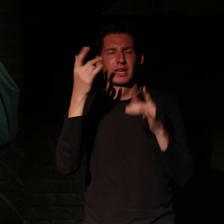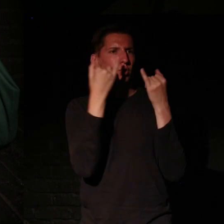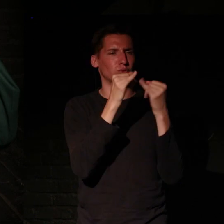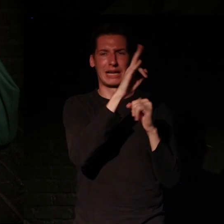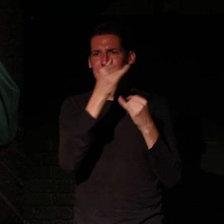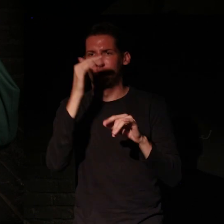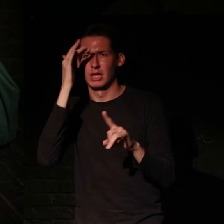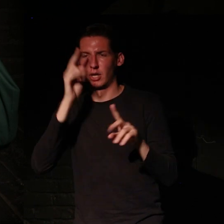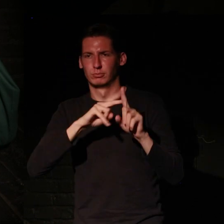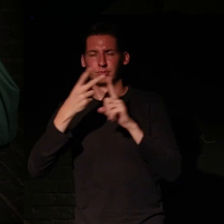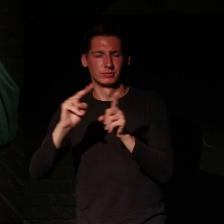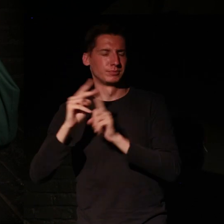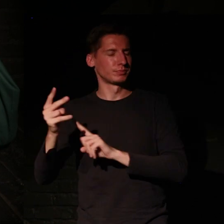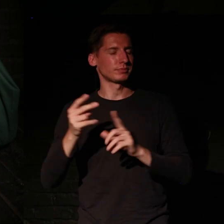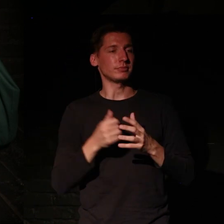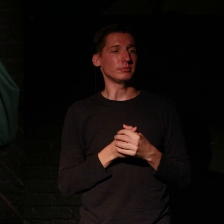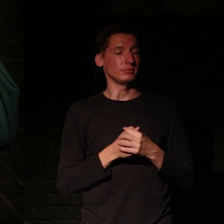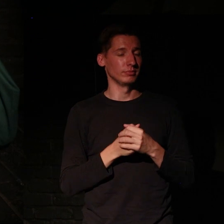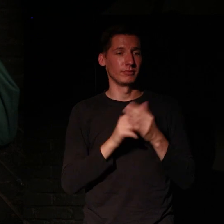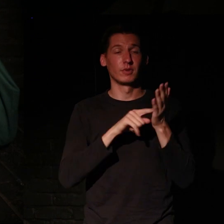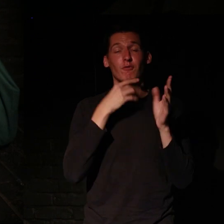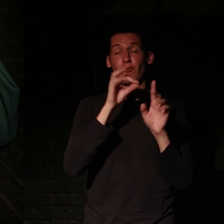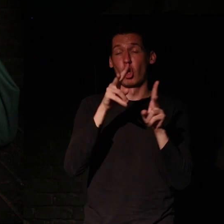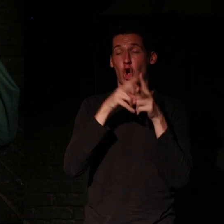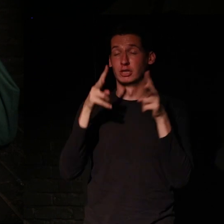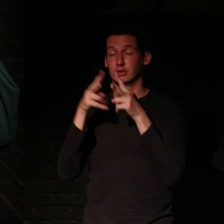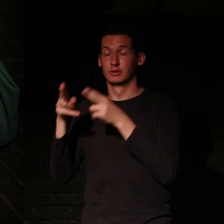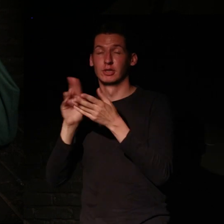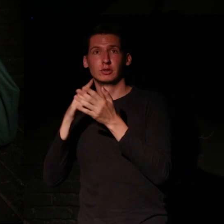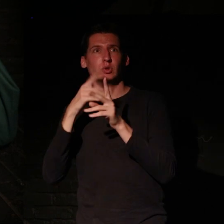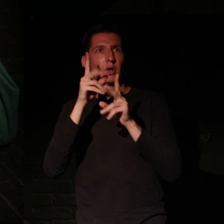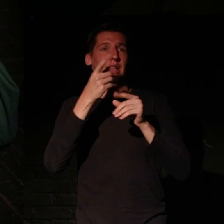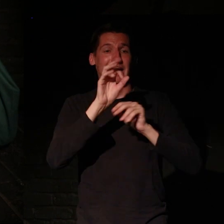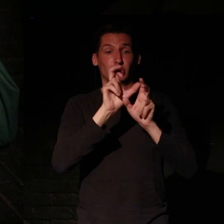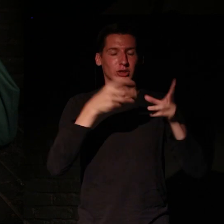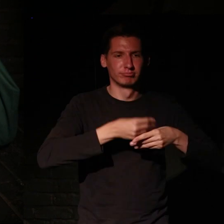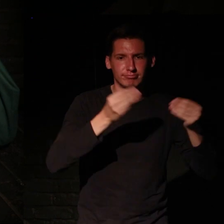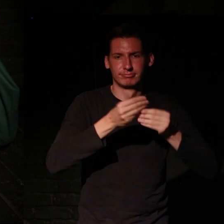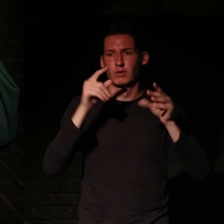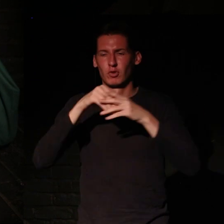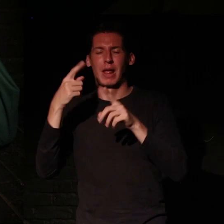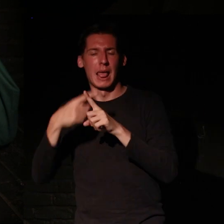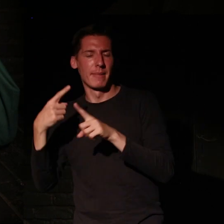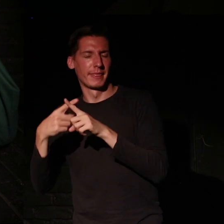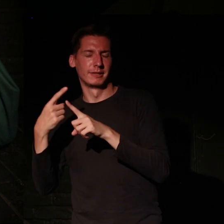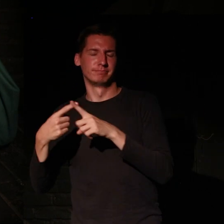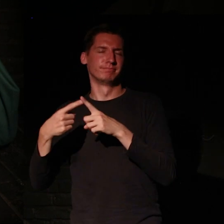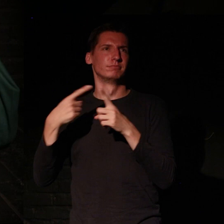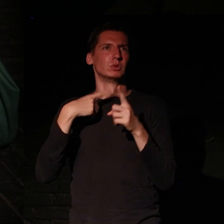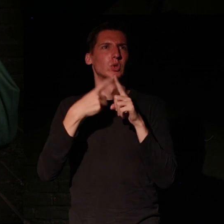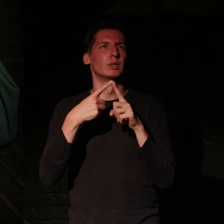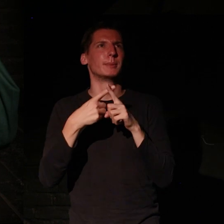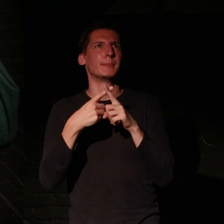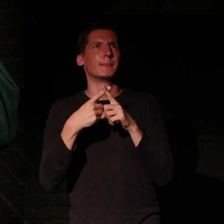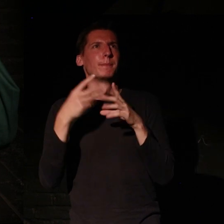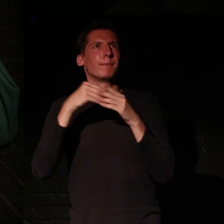snuciu różnych hipotez tą biblistyka się rozwija, więc jest to takim elementem